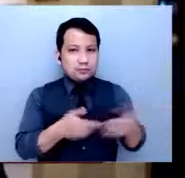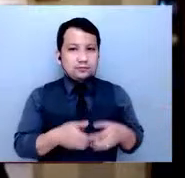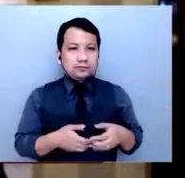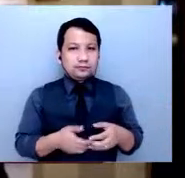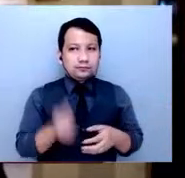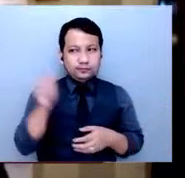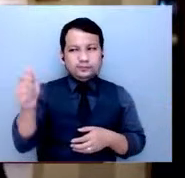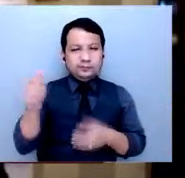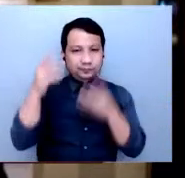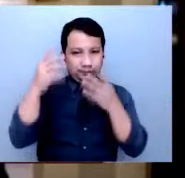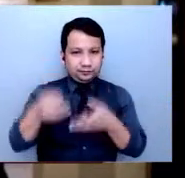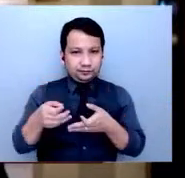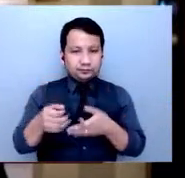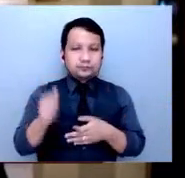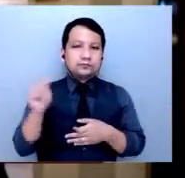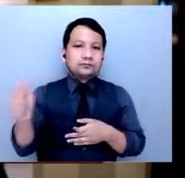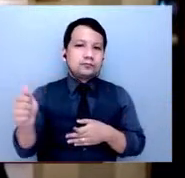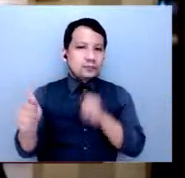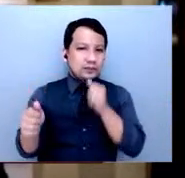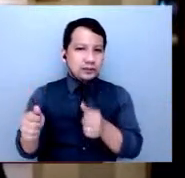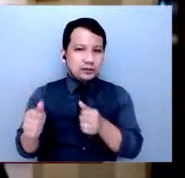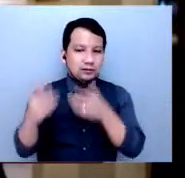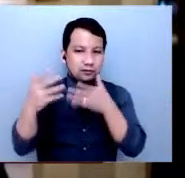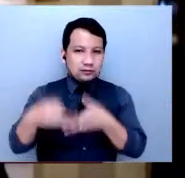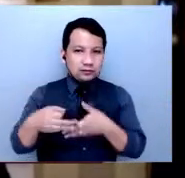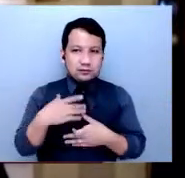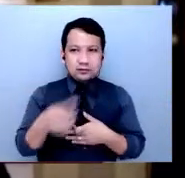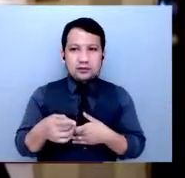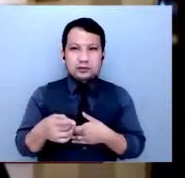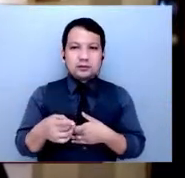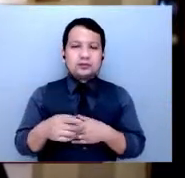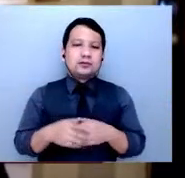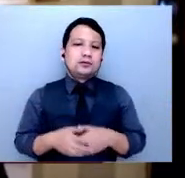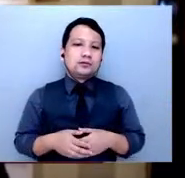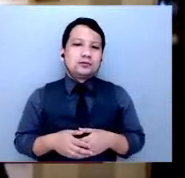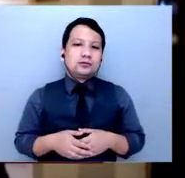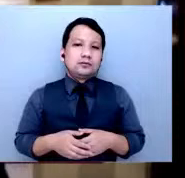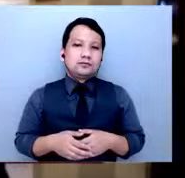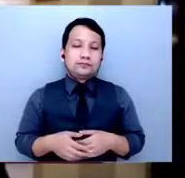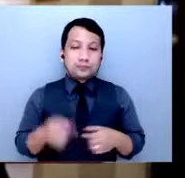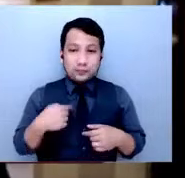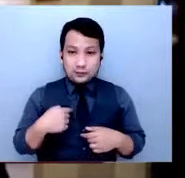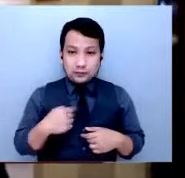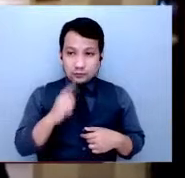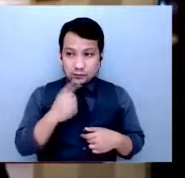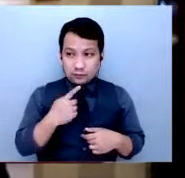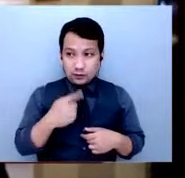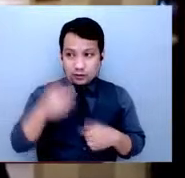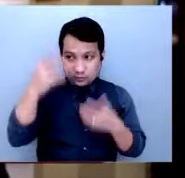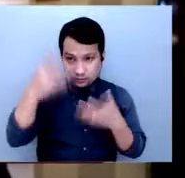ang ayaw ko na tatakbo. I'm sure yung pagtakbo ni